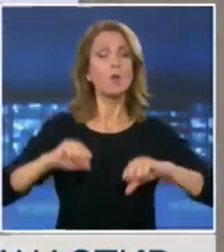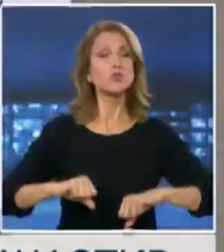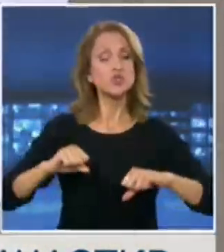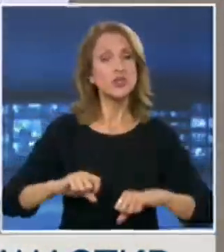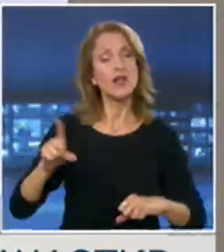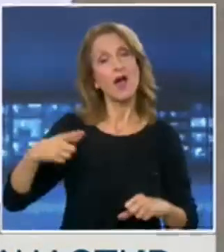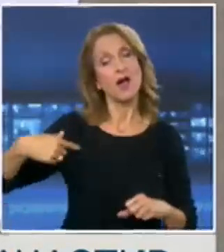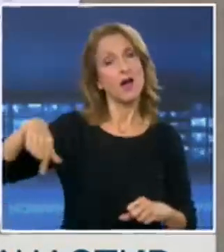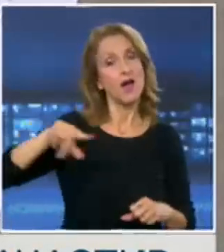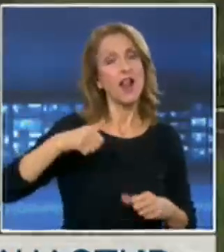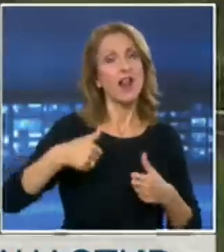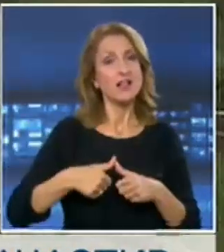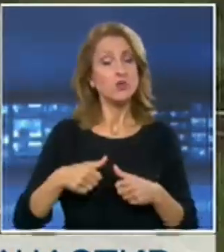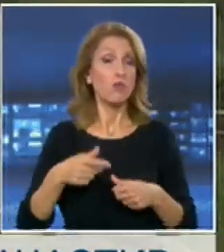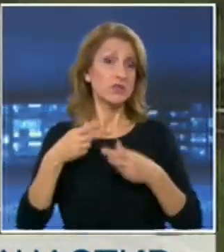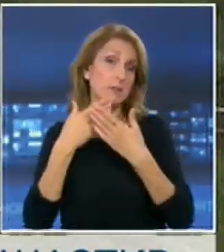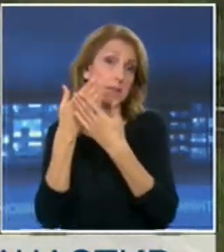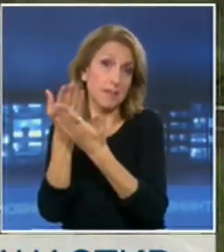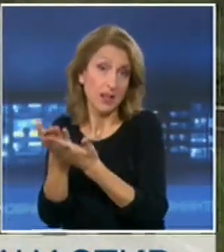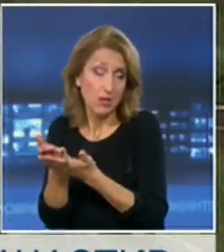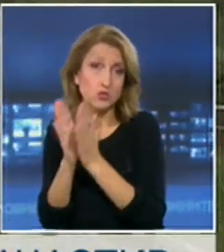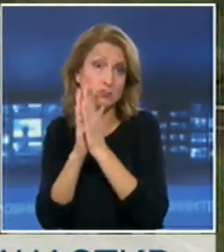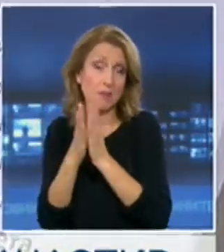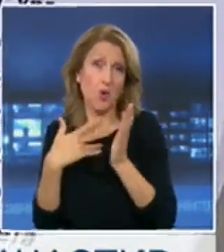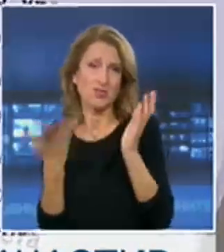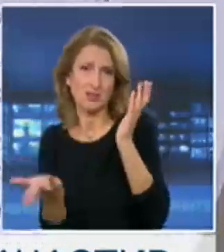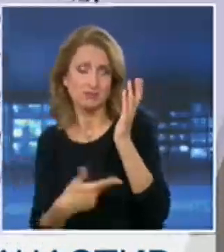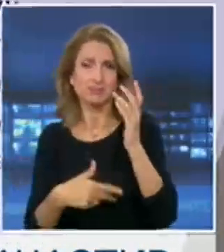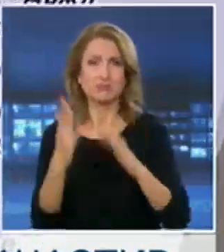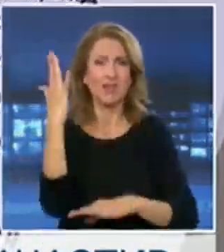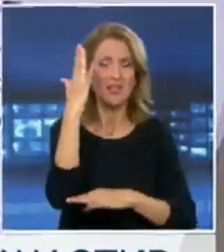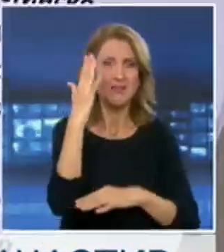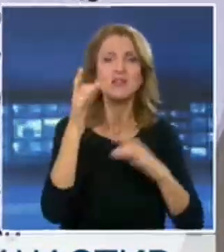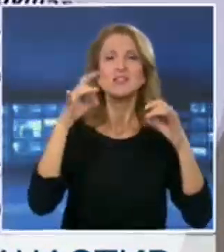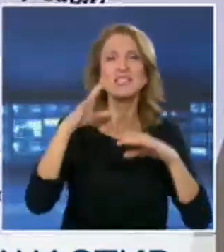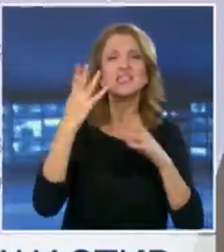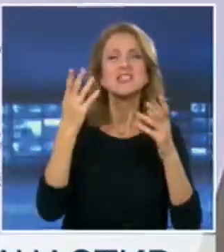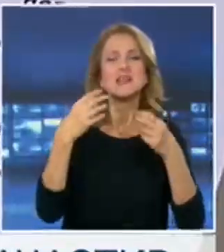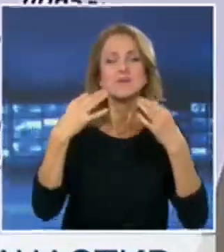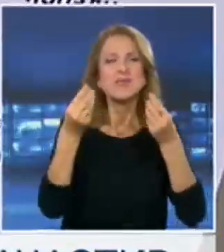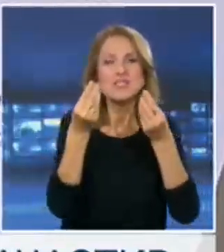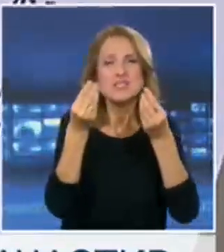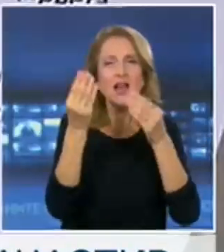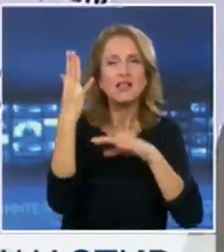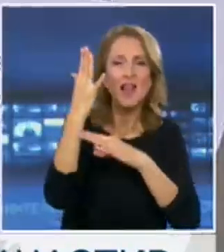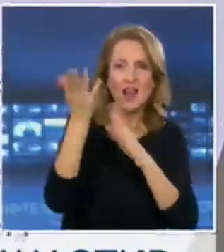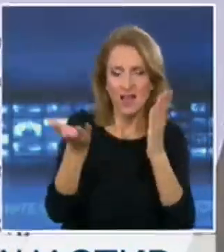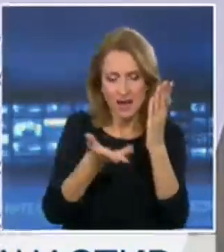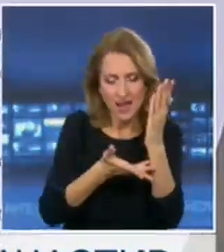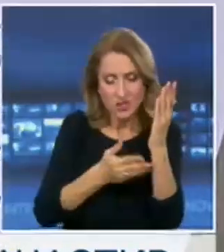молба от митрополията. Като ние предложихме тези нацяло изсъхнали, че да се изрежат